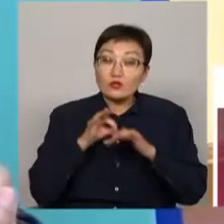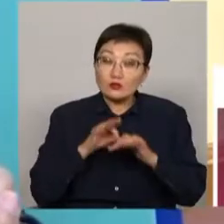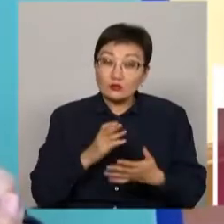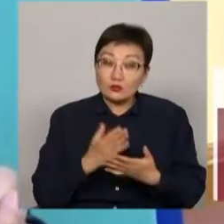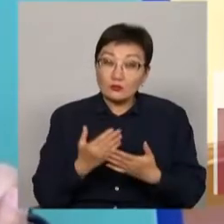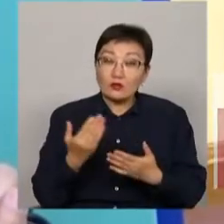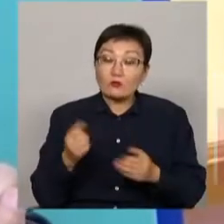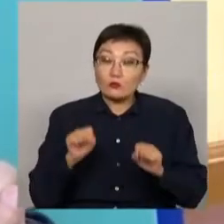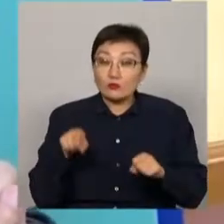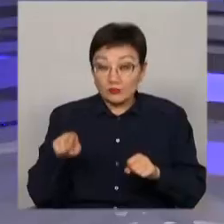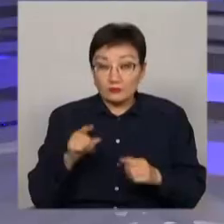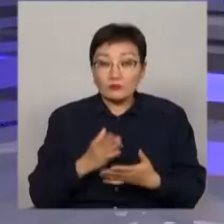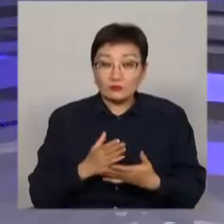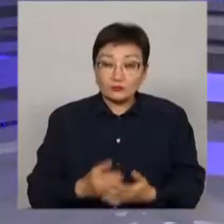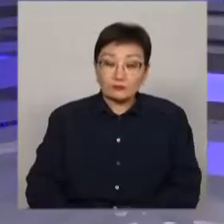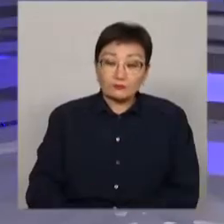Ол сонда болу керек.